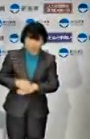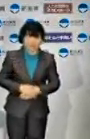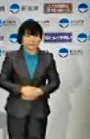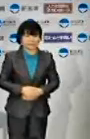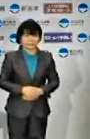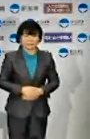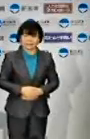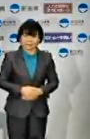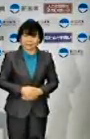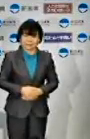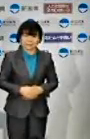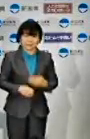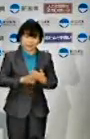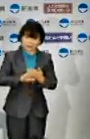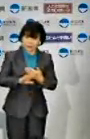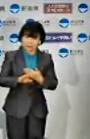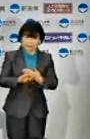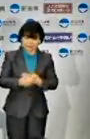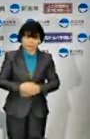ありがとう